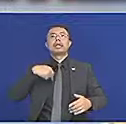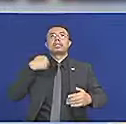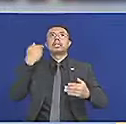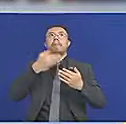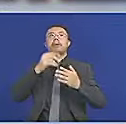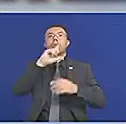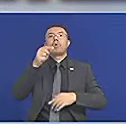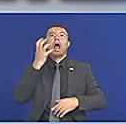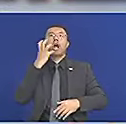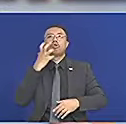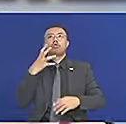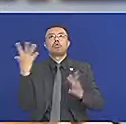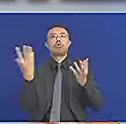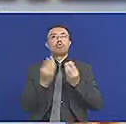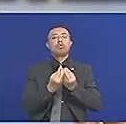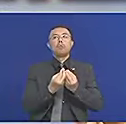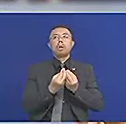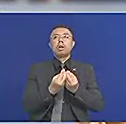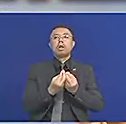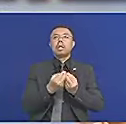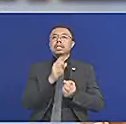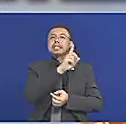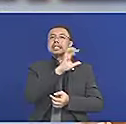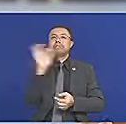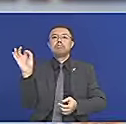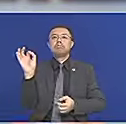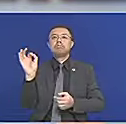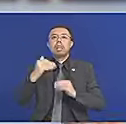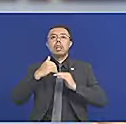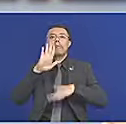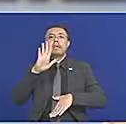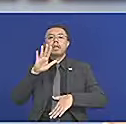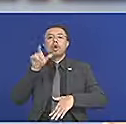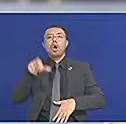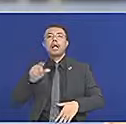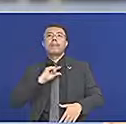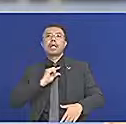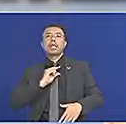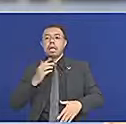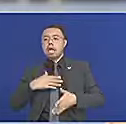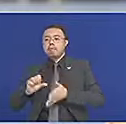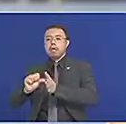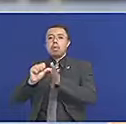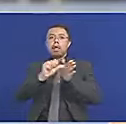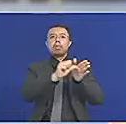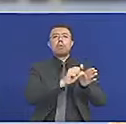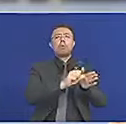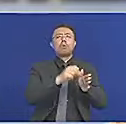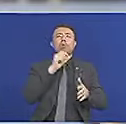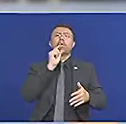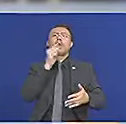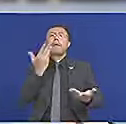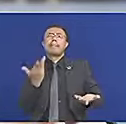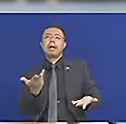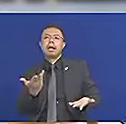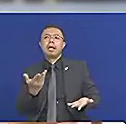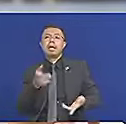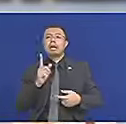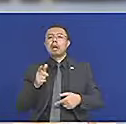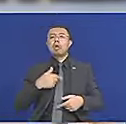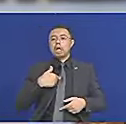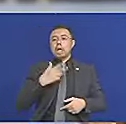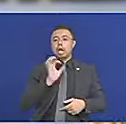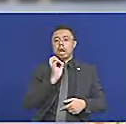bulan Agustus dengan jumlah 1000 berlebih. Waduh, itu kalau sampai tidak punya